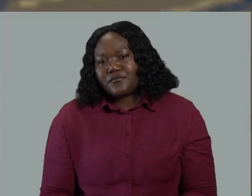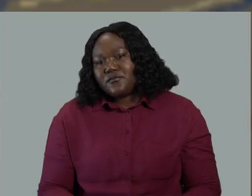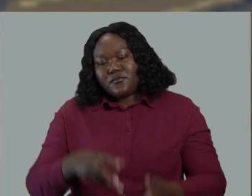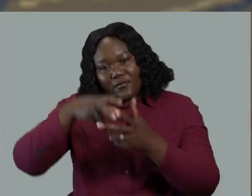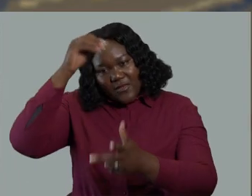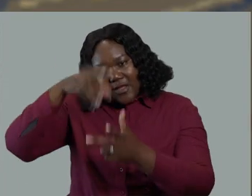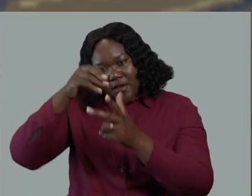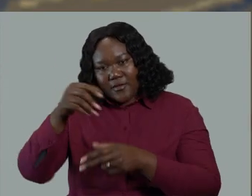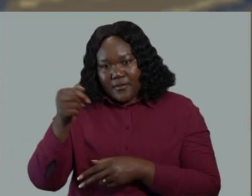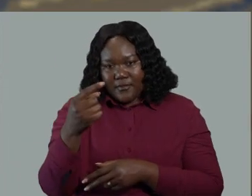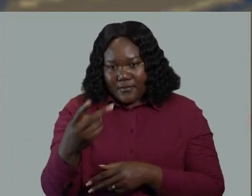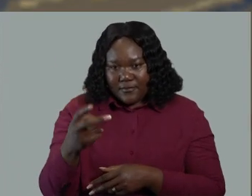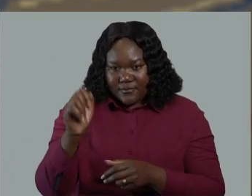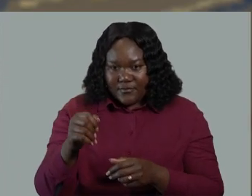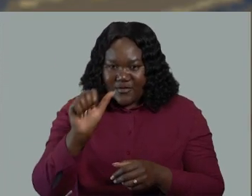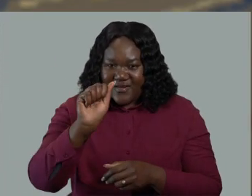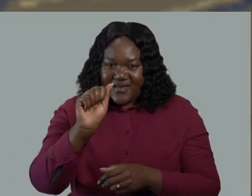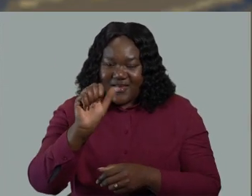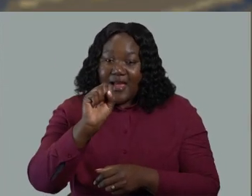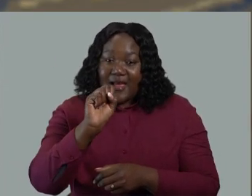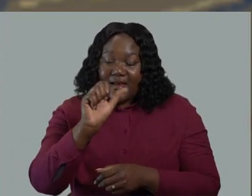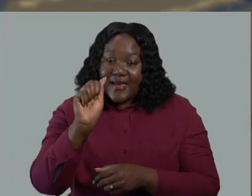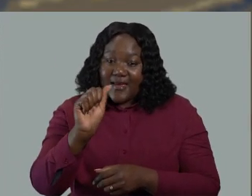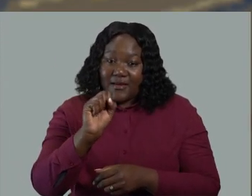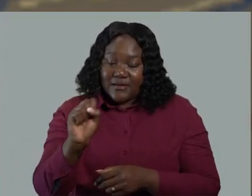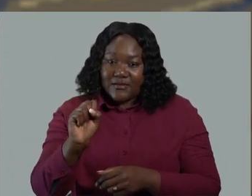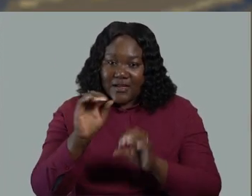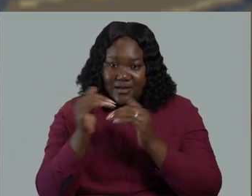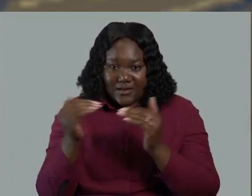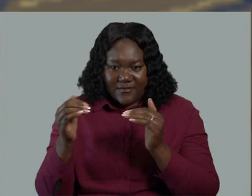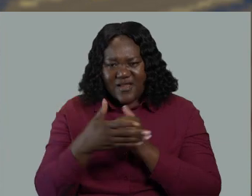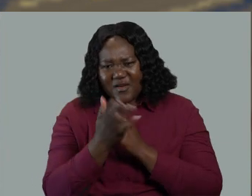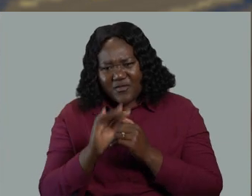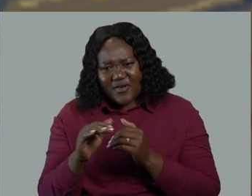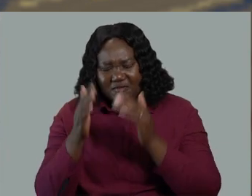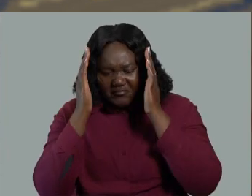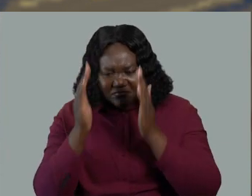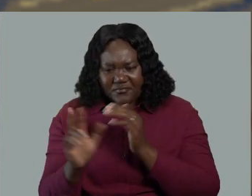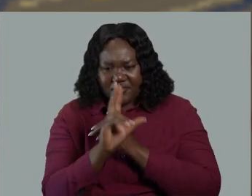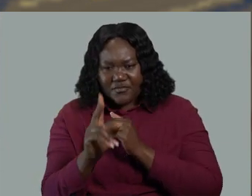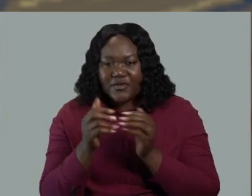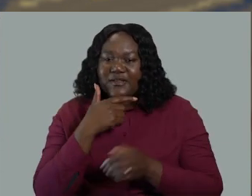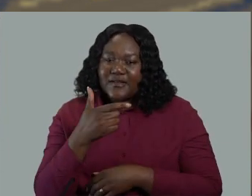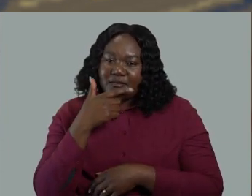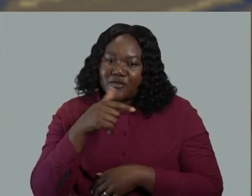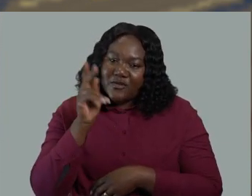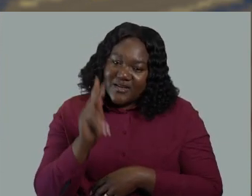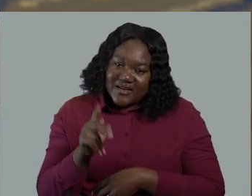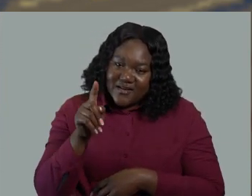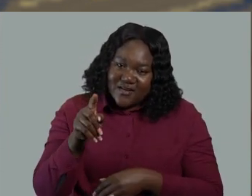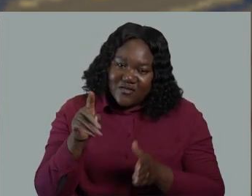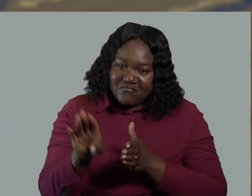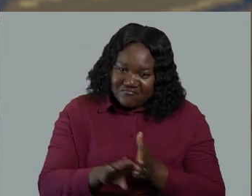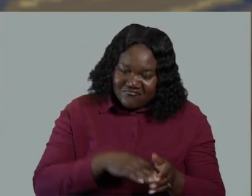Alongwa ondondo ndilongono ntiyali yo ISA, ondondo yopombanda, osho aparakeni asimanekwa, nandi mpandula none